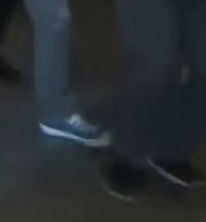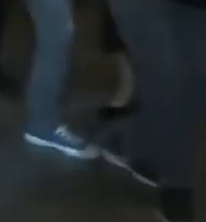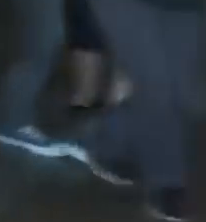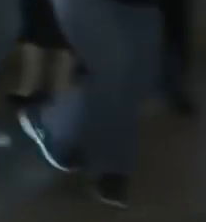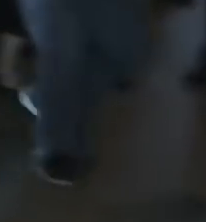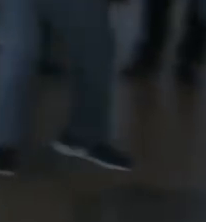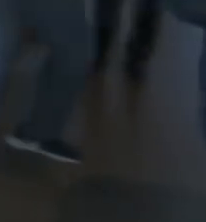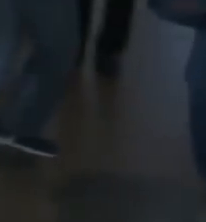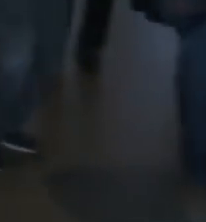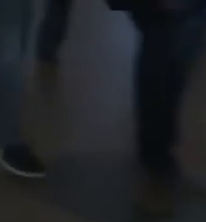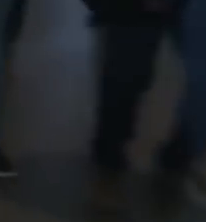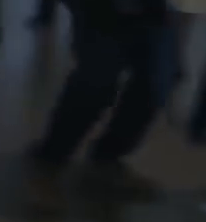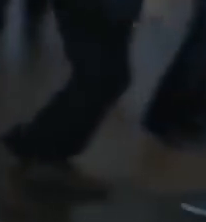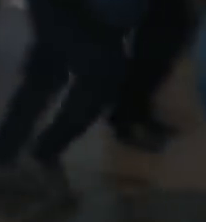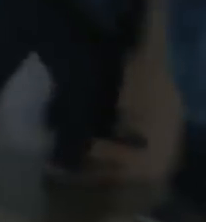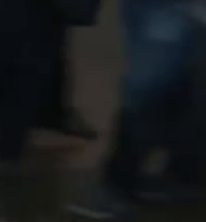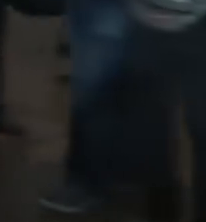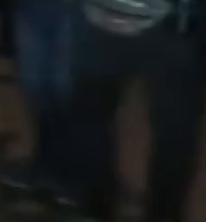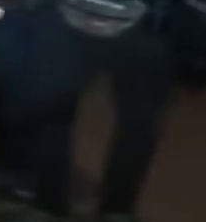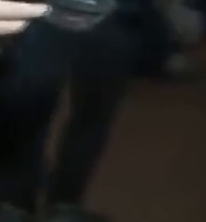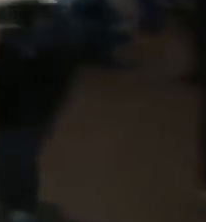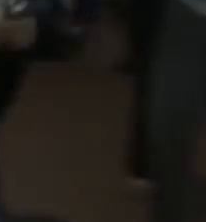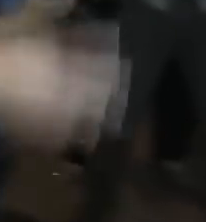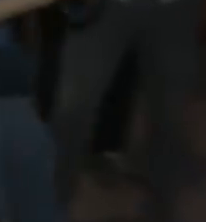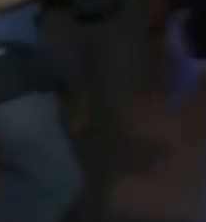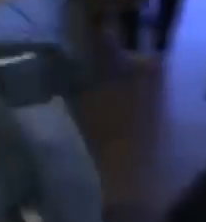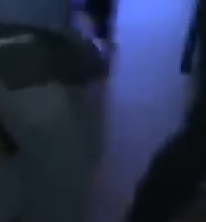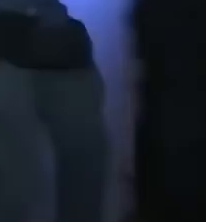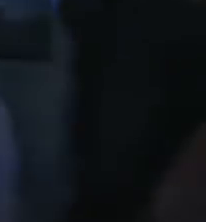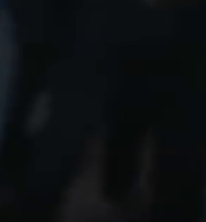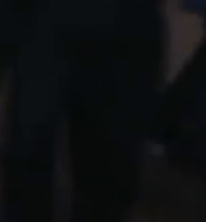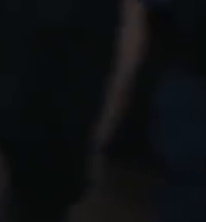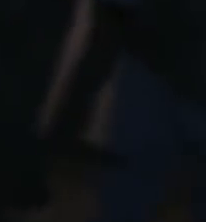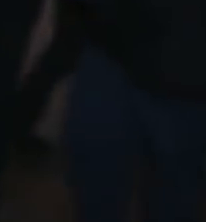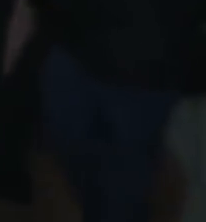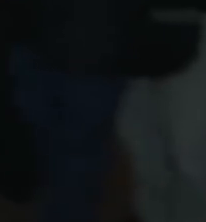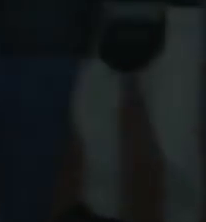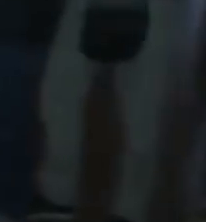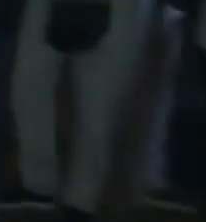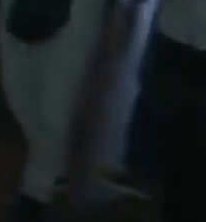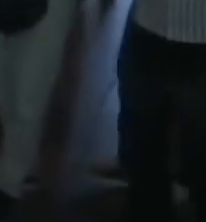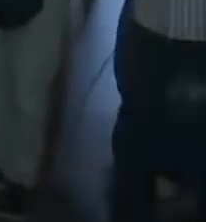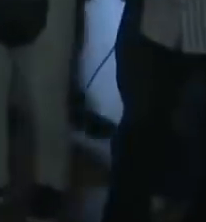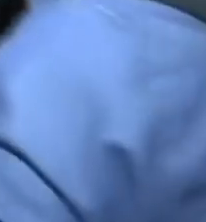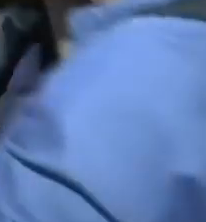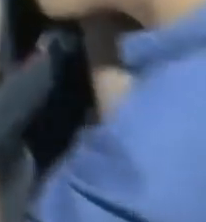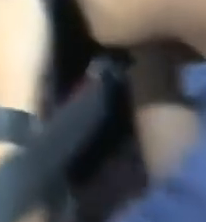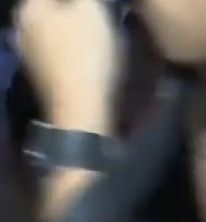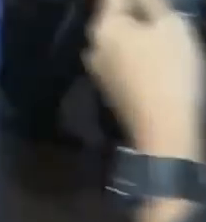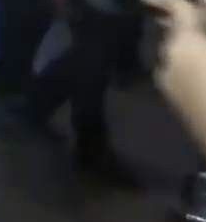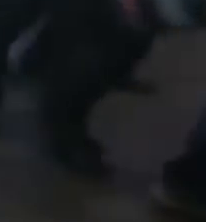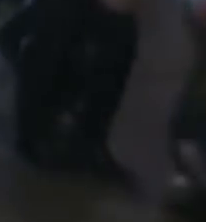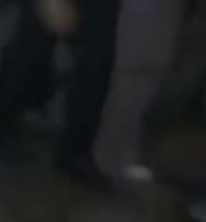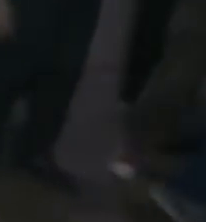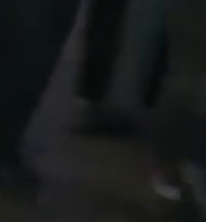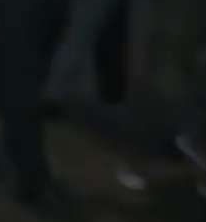จะมีกำหนดการขึ้นเวทีโดยเฉพาะนายอุตมะสาวนายนหัวหน้าพรรคที่จะต้องกล่าวกับผู้ร่วมงานถึงความเชื่อมั่นในนโยบายของพร